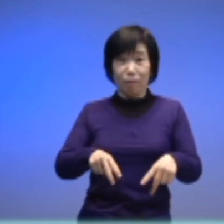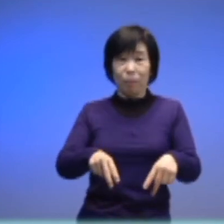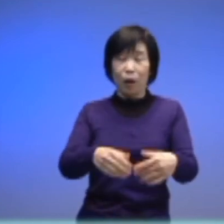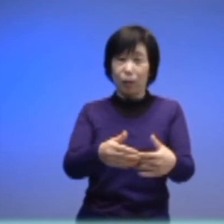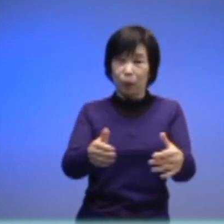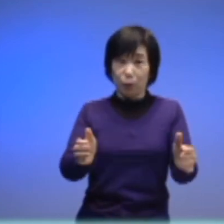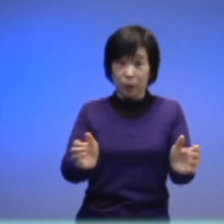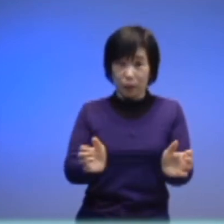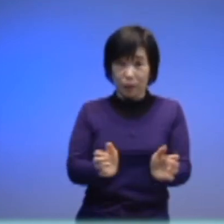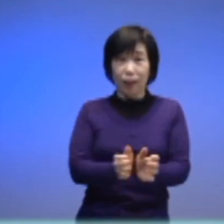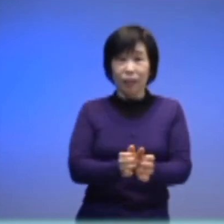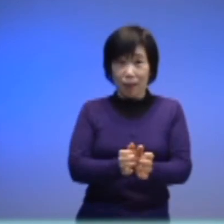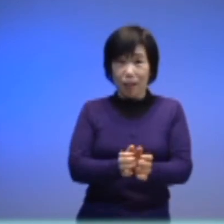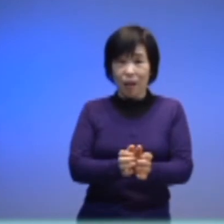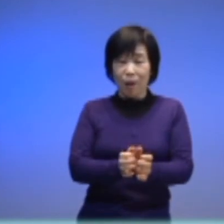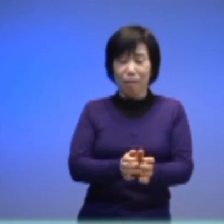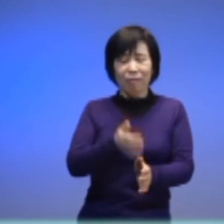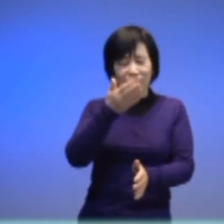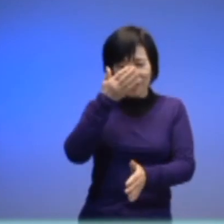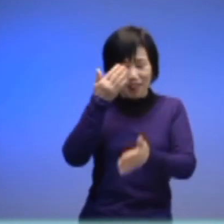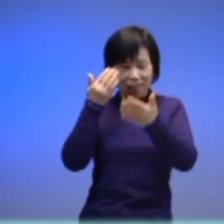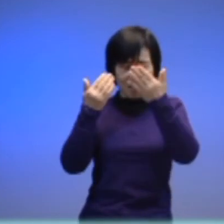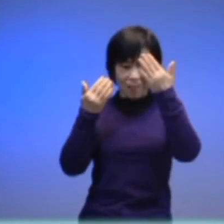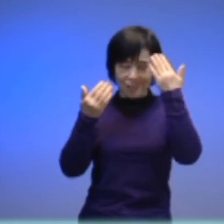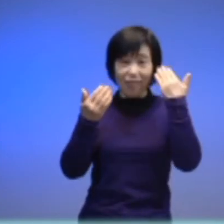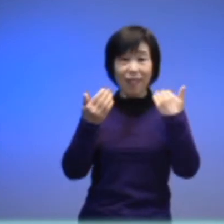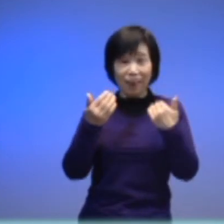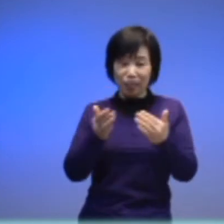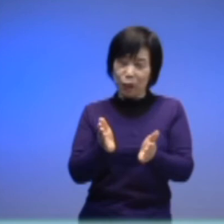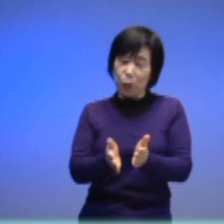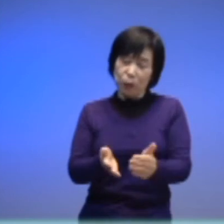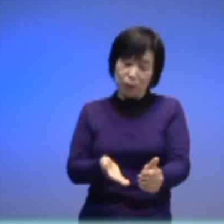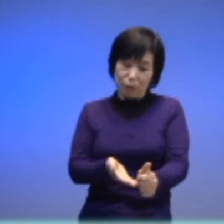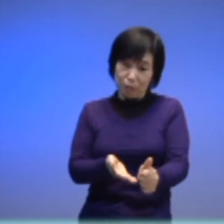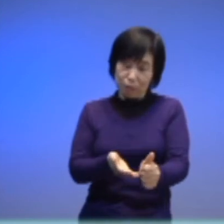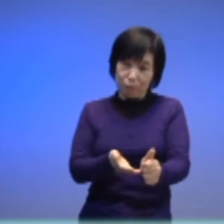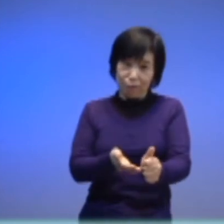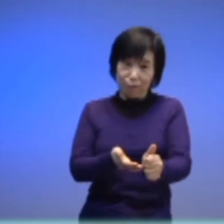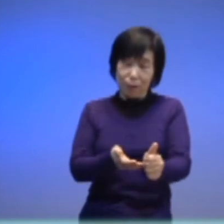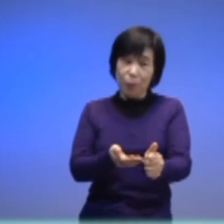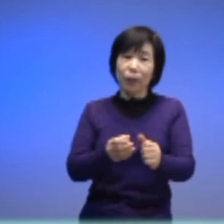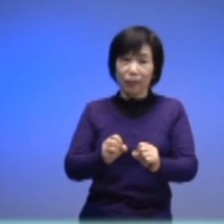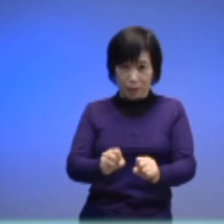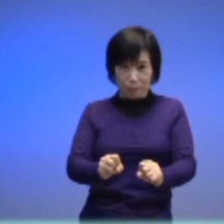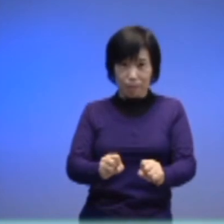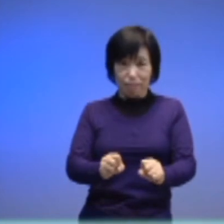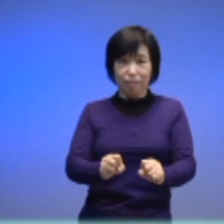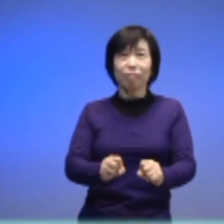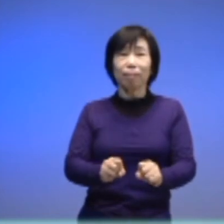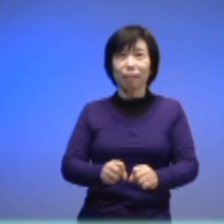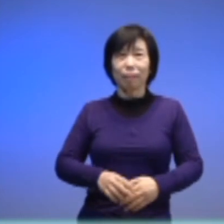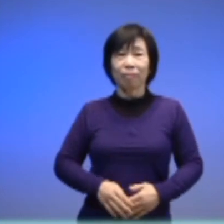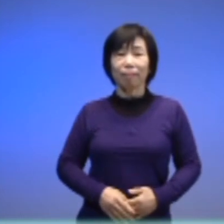ボランティア団体の皆さんが丁寧に手入れをしてくれているからなんやね。